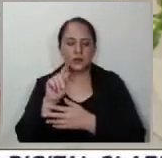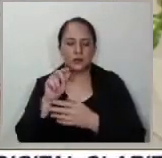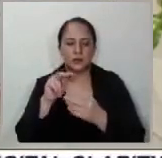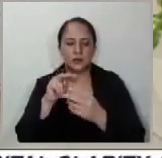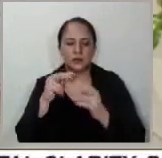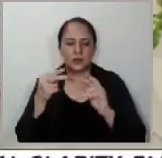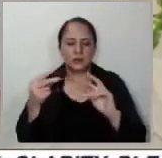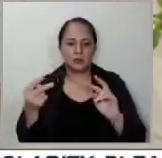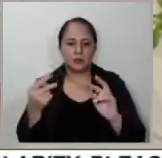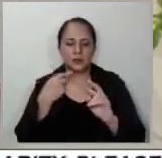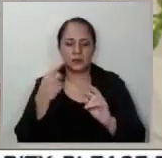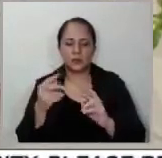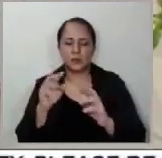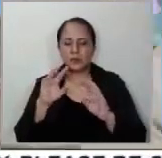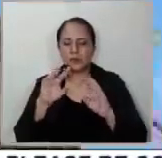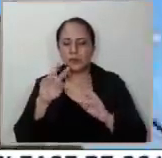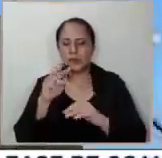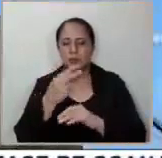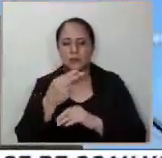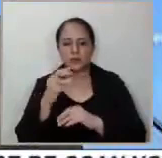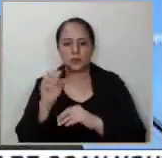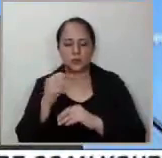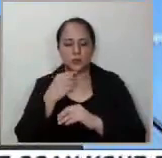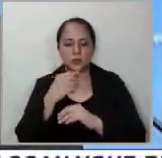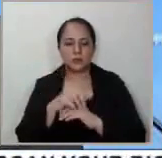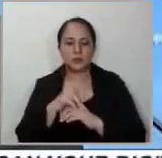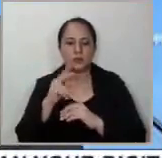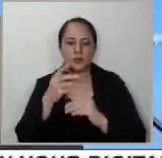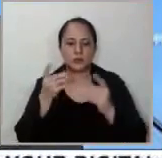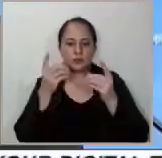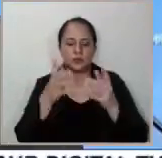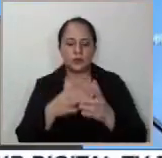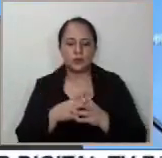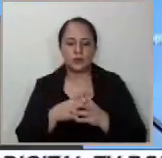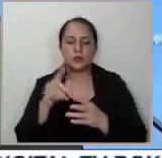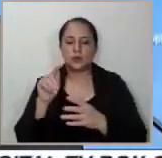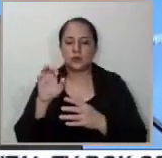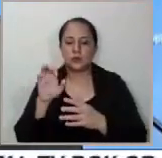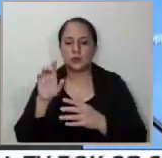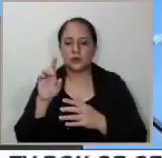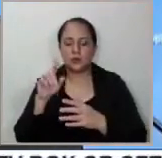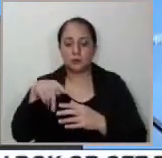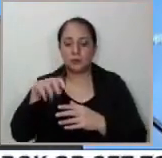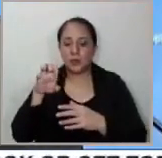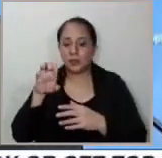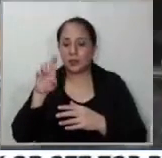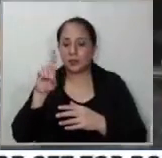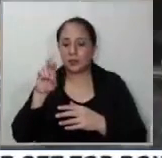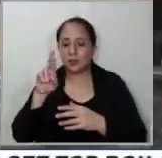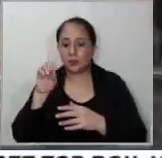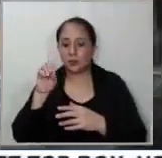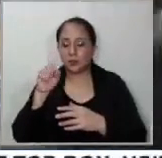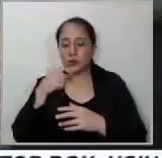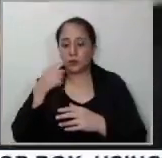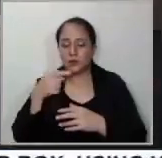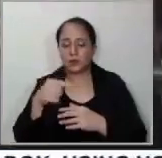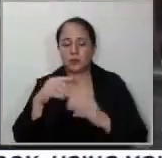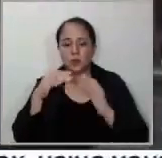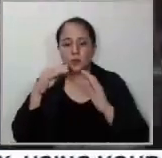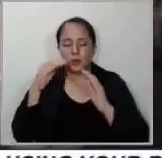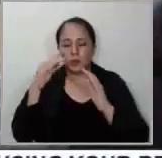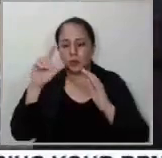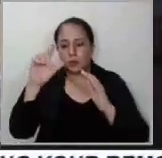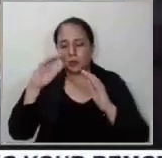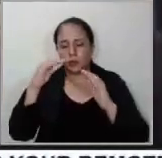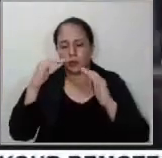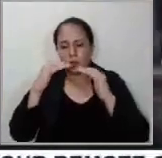Health Organization. Sabi ni WHO Director General Tedros Adhanom Ghebreyesus, mas mababa ito kumpara